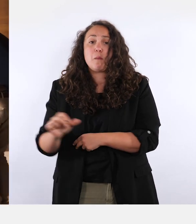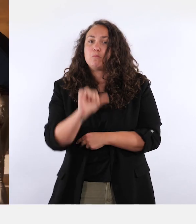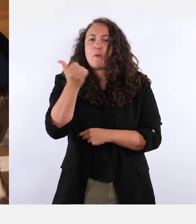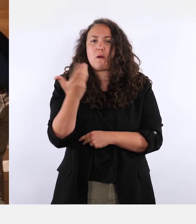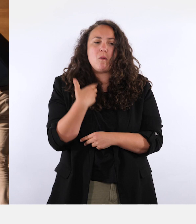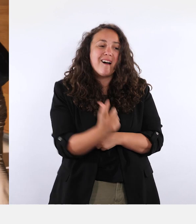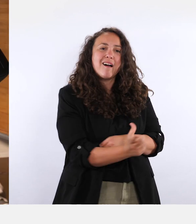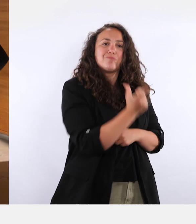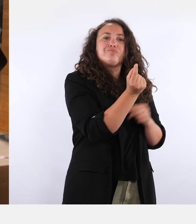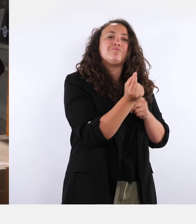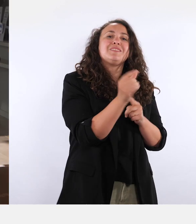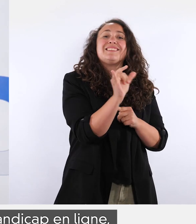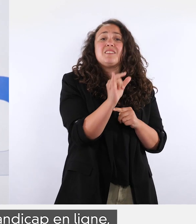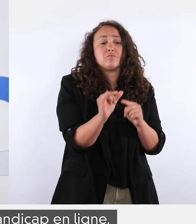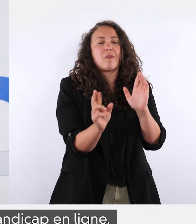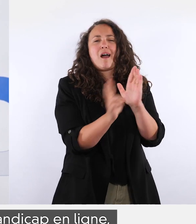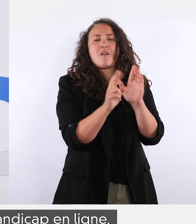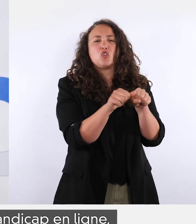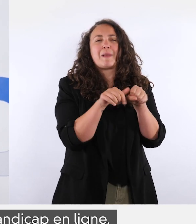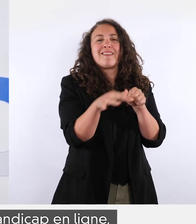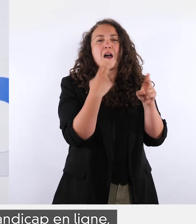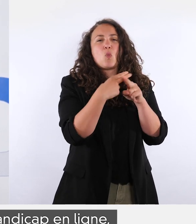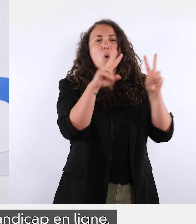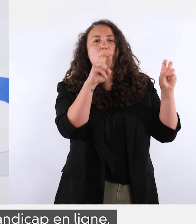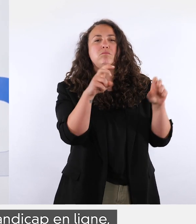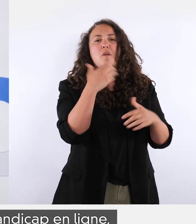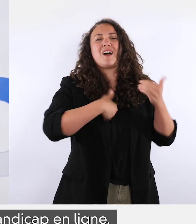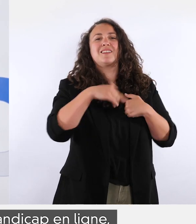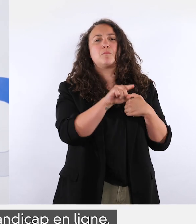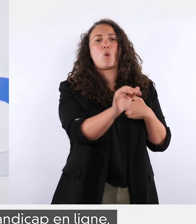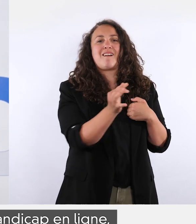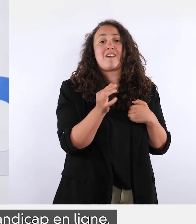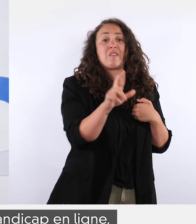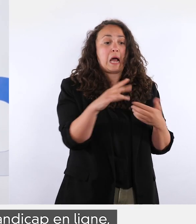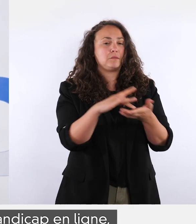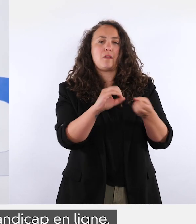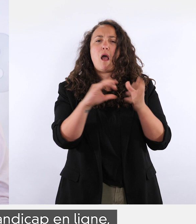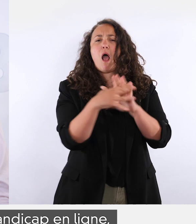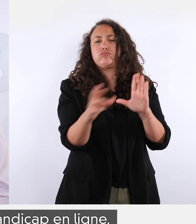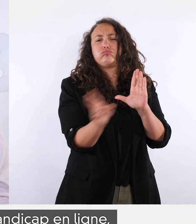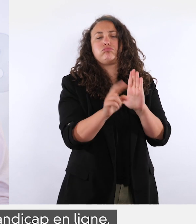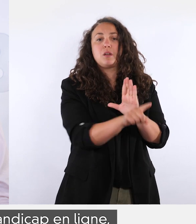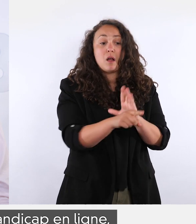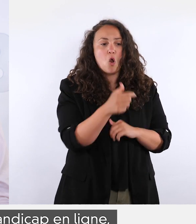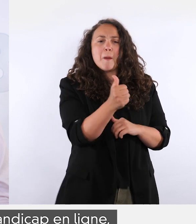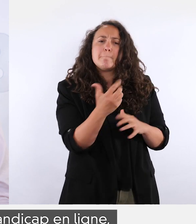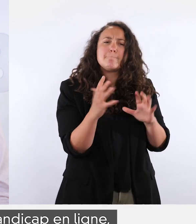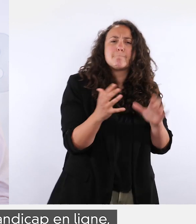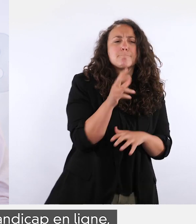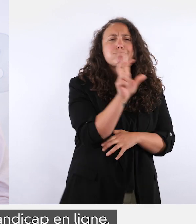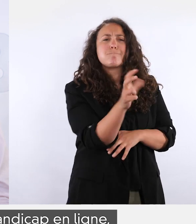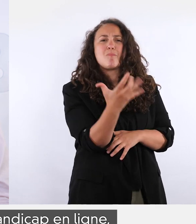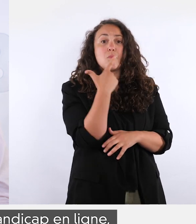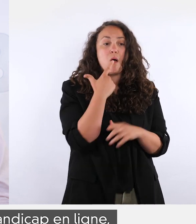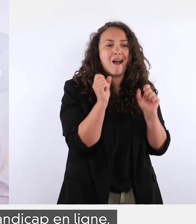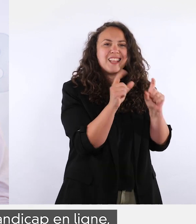Il y a un partenariat qu'on a noué avec handicap.fr, qui est le média de référence sur le handicap en ligne, qui